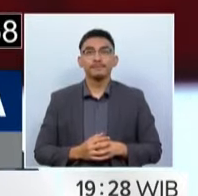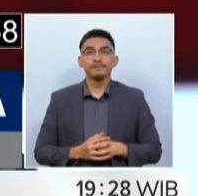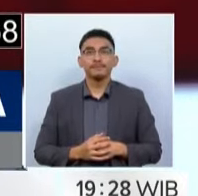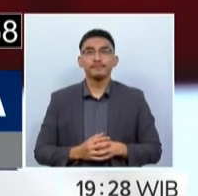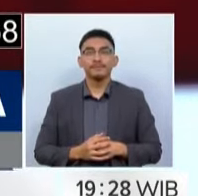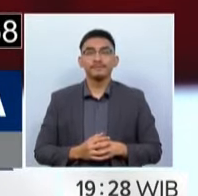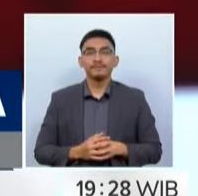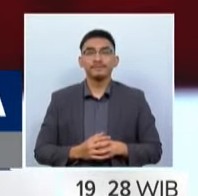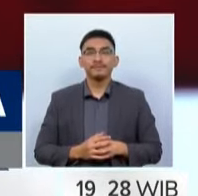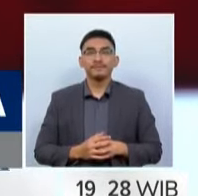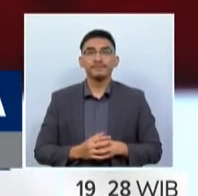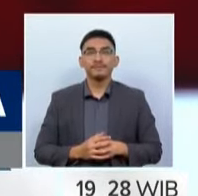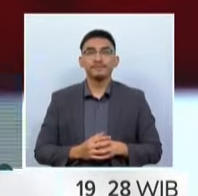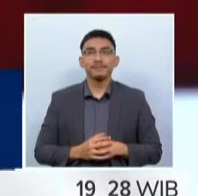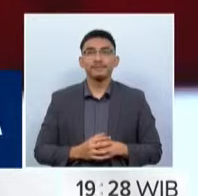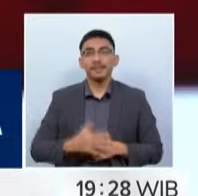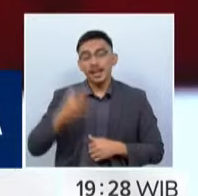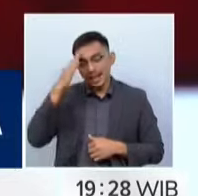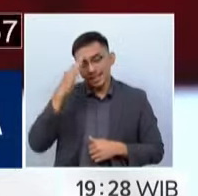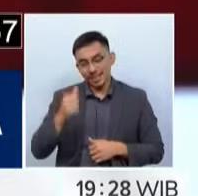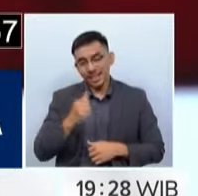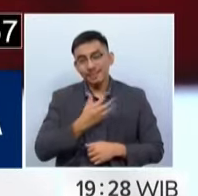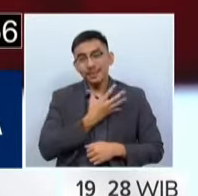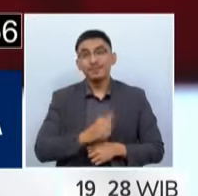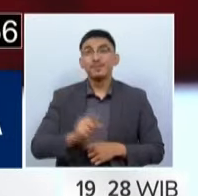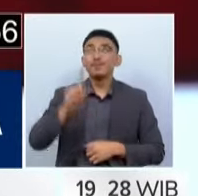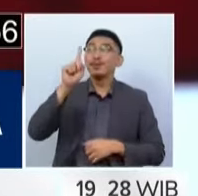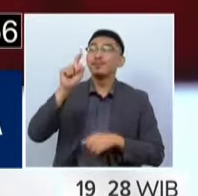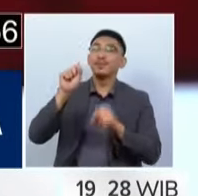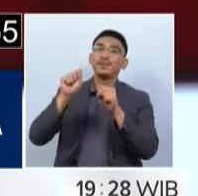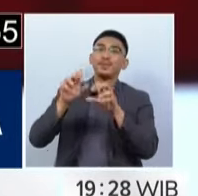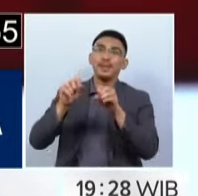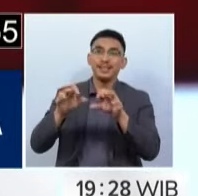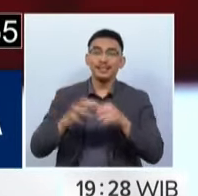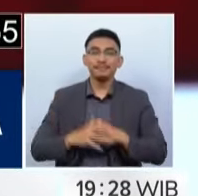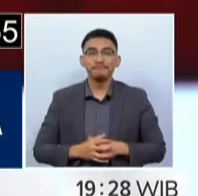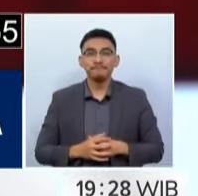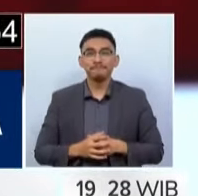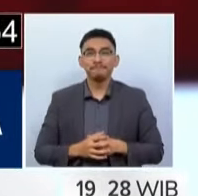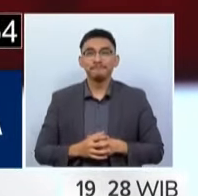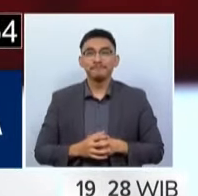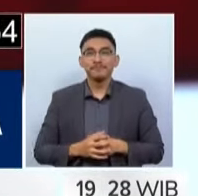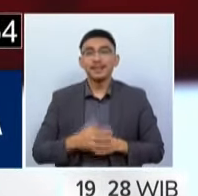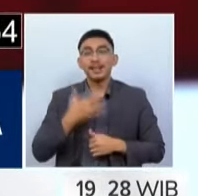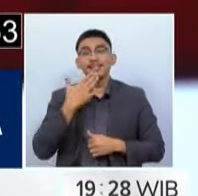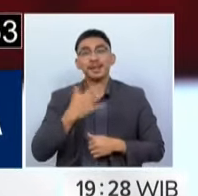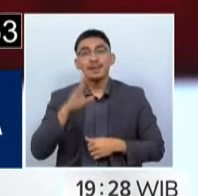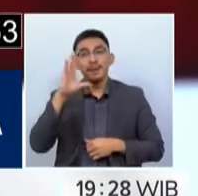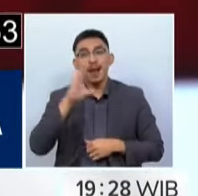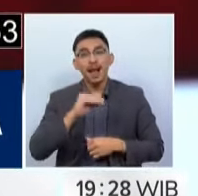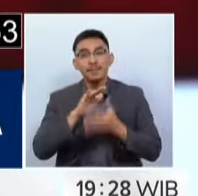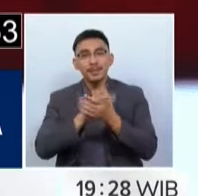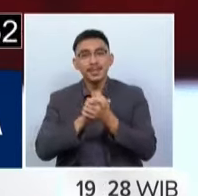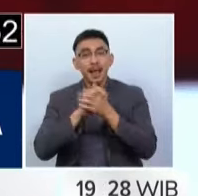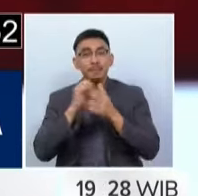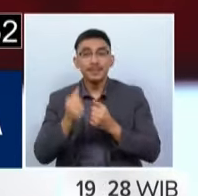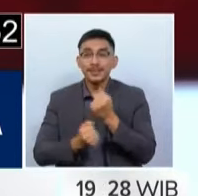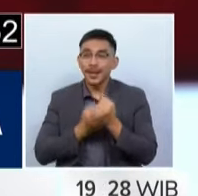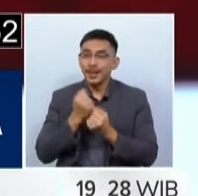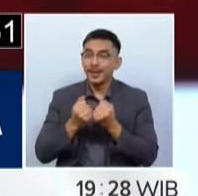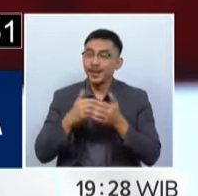menit asalamualaikum warahmatullahi wabarakatuh Selamat malam dan salam sejahtera untuk